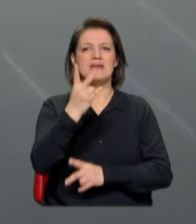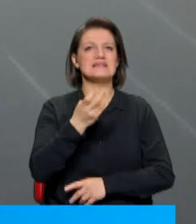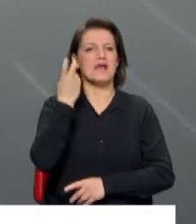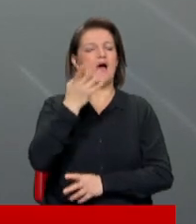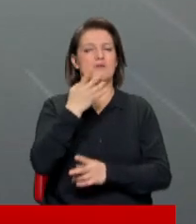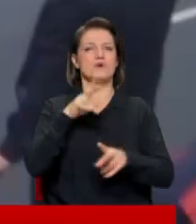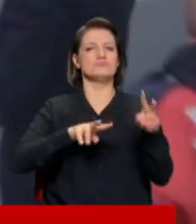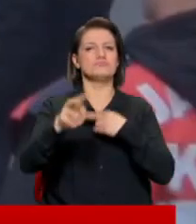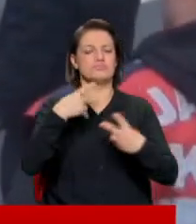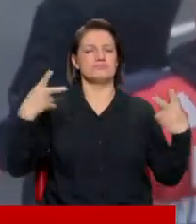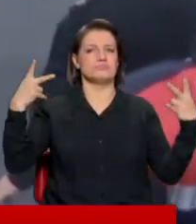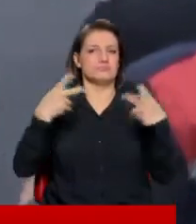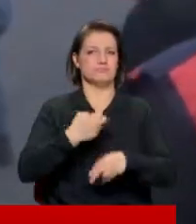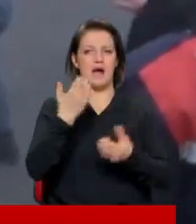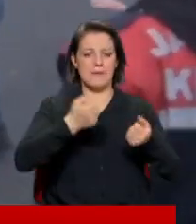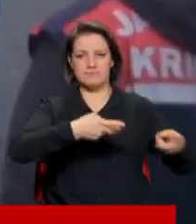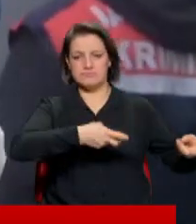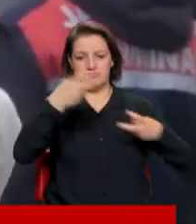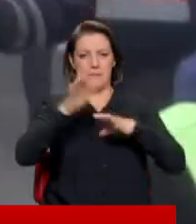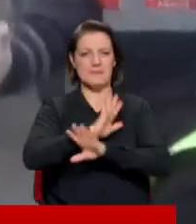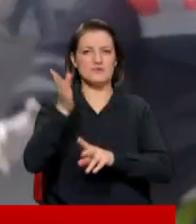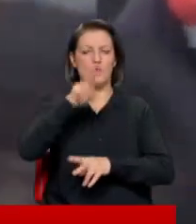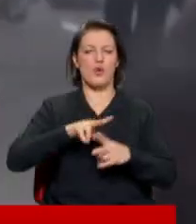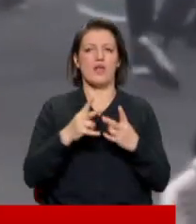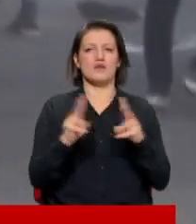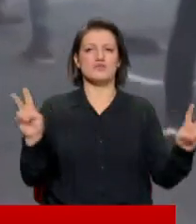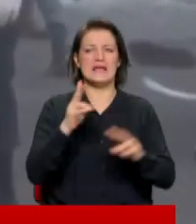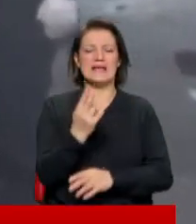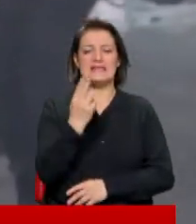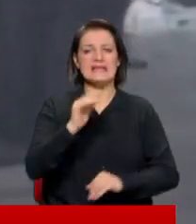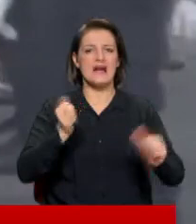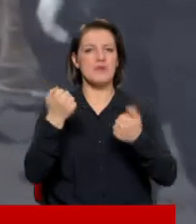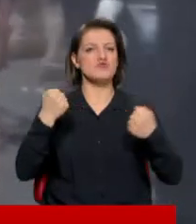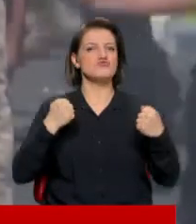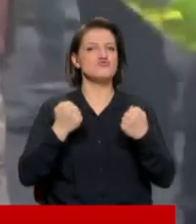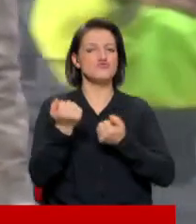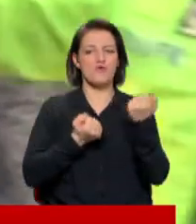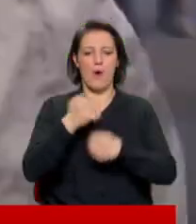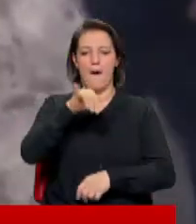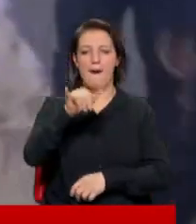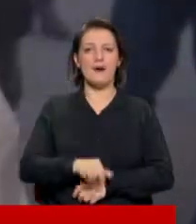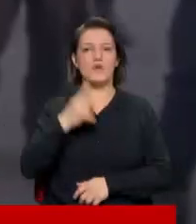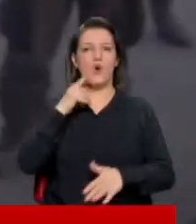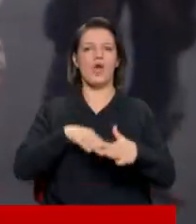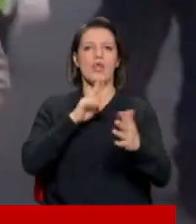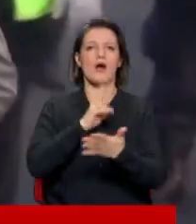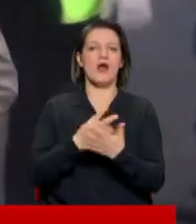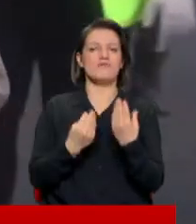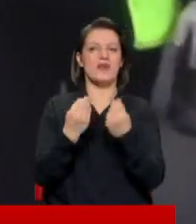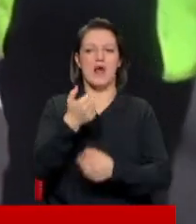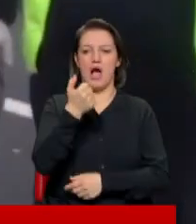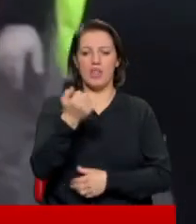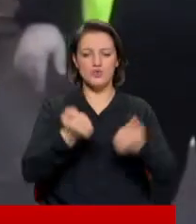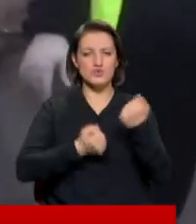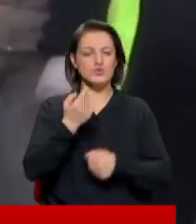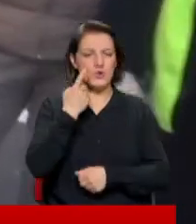kapalıydı. Araçlar çekildikten sonra yol açıldı. Kazaya karışan 7 aracın sürücüsü hakkında gözaltı kararı verildi. 6